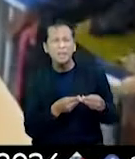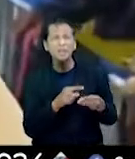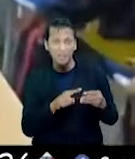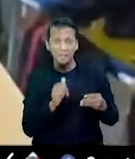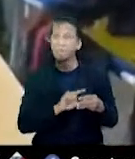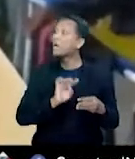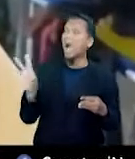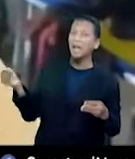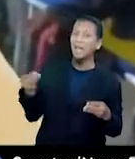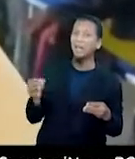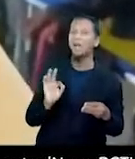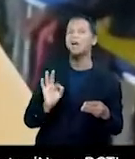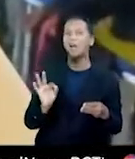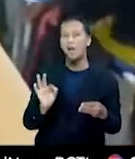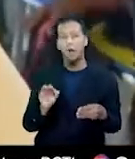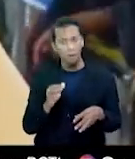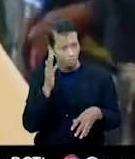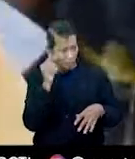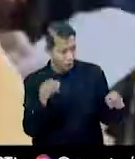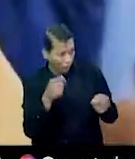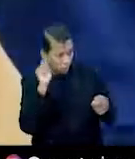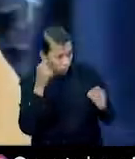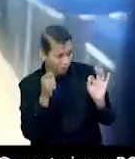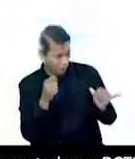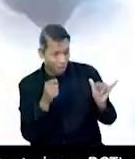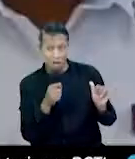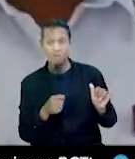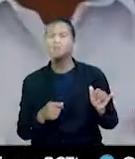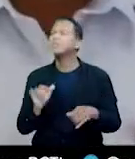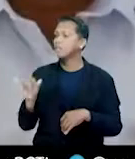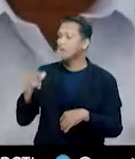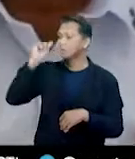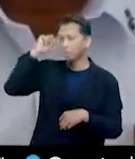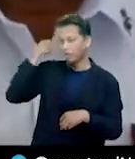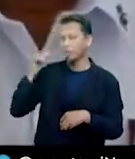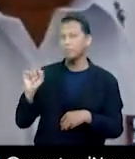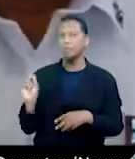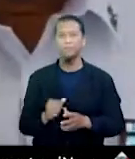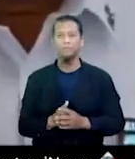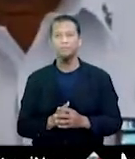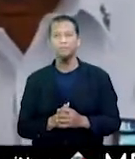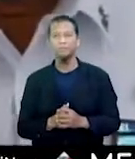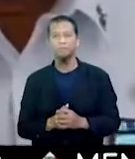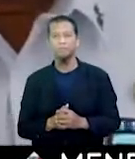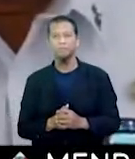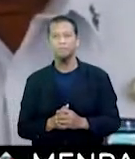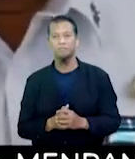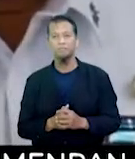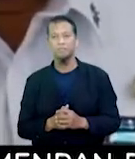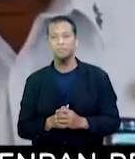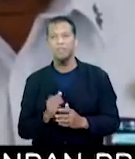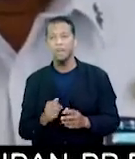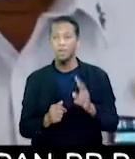Bu, bagaimana dengan minyak goreng? Memang susah didapatkan. Susah, tapi ya diiri-iri. Ini adalah bantuan. Dua BLT-nya, jadi